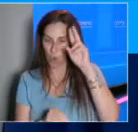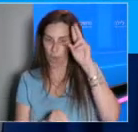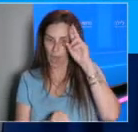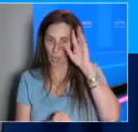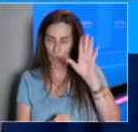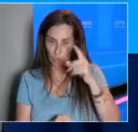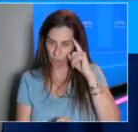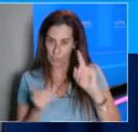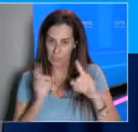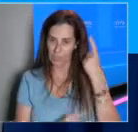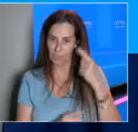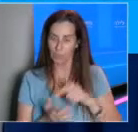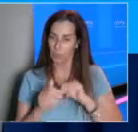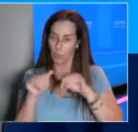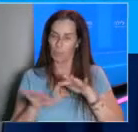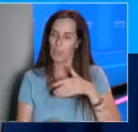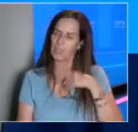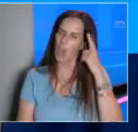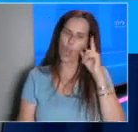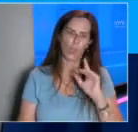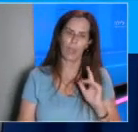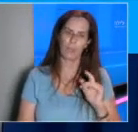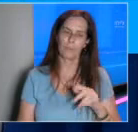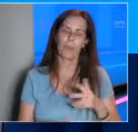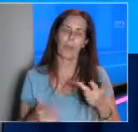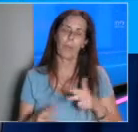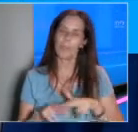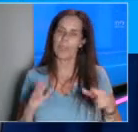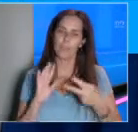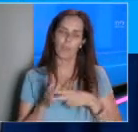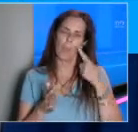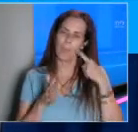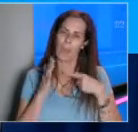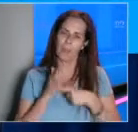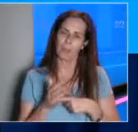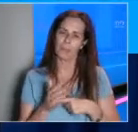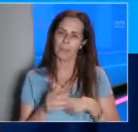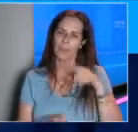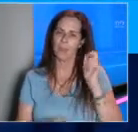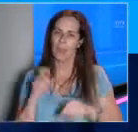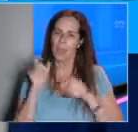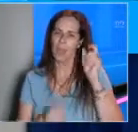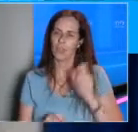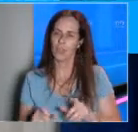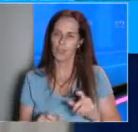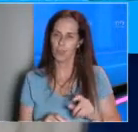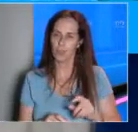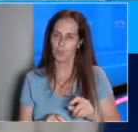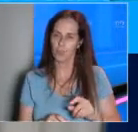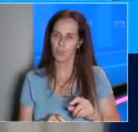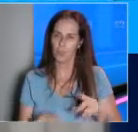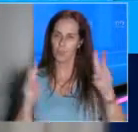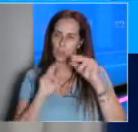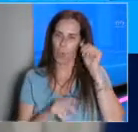בכנסת הזאת? אני לא יודע, אבל תראה, המציאות הפוליטית מלמדת אותנו שאנשים מבינים